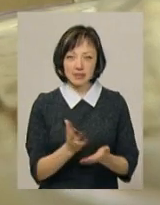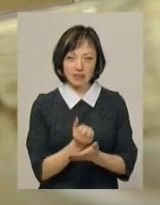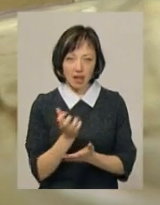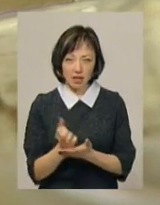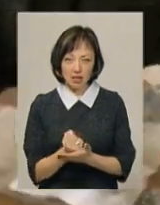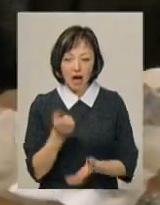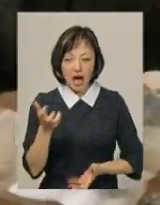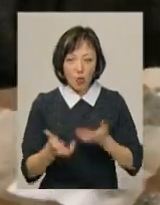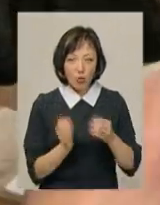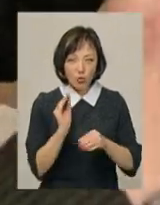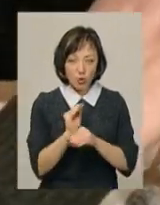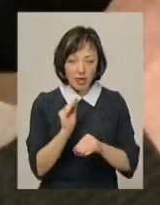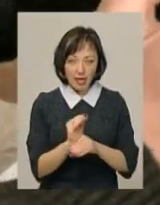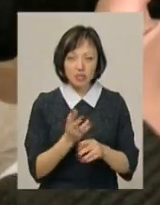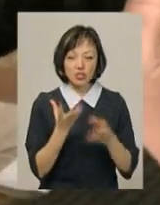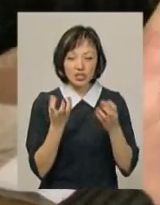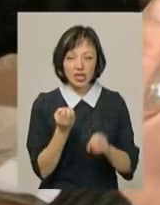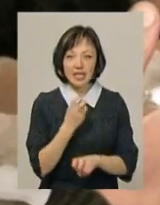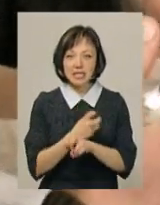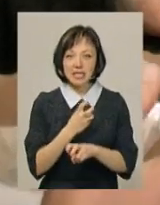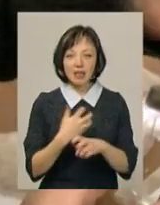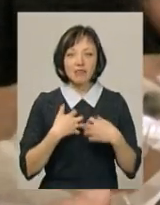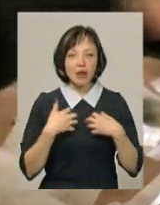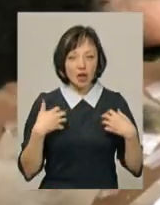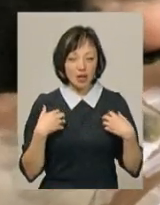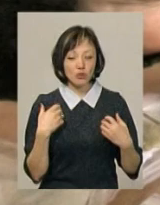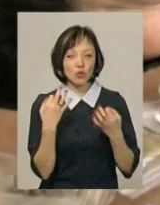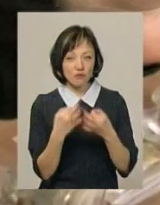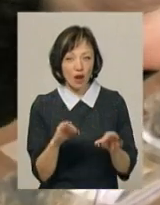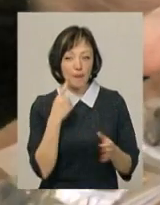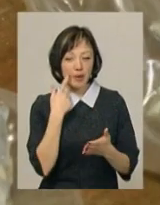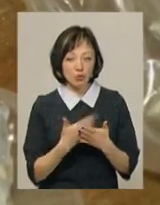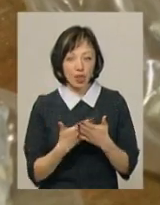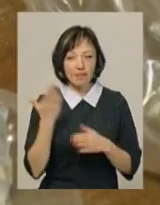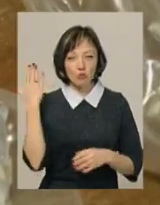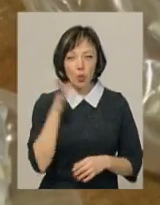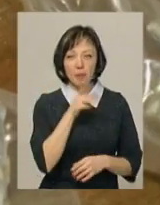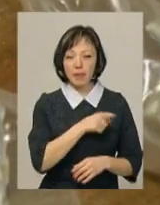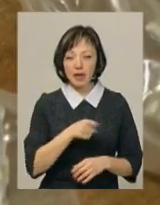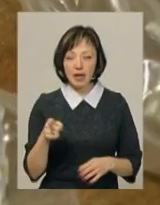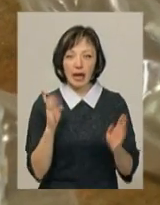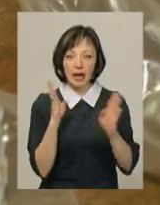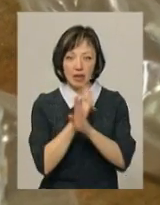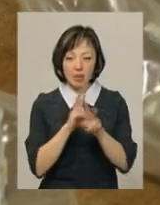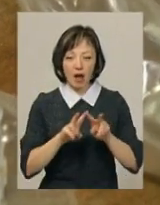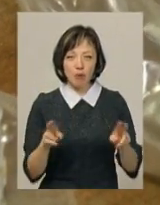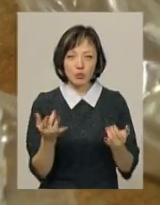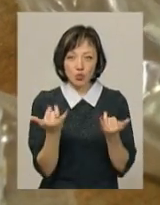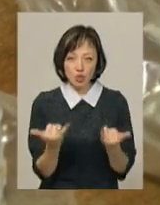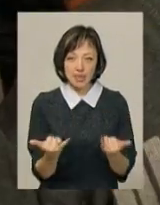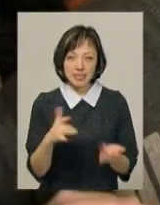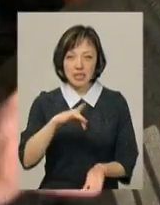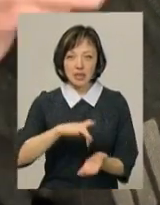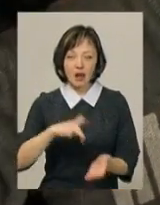Вєтров. Археолог додає, викопані ще й кістки тварин, які дозволяють припускати, що в той період на нашій території був клімат, як у сучасній Центральній